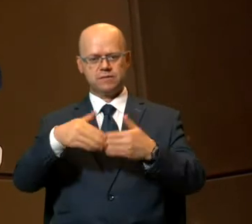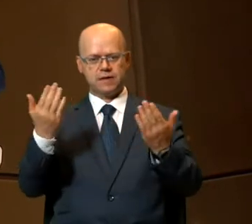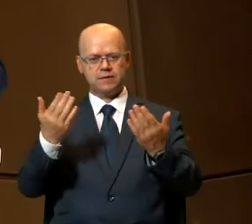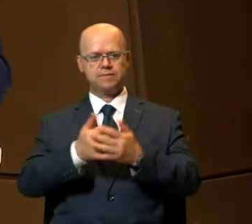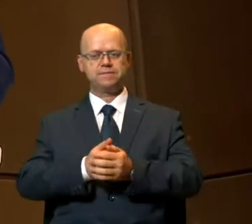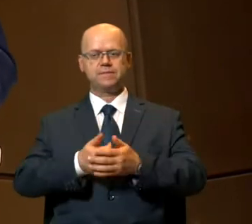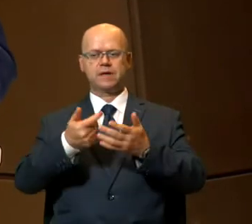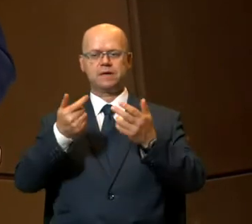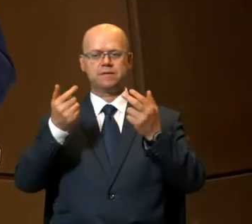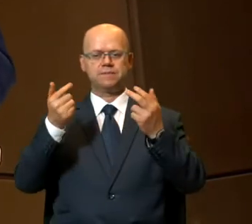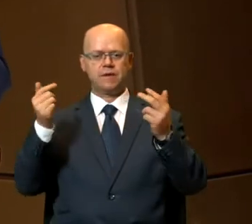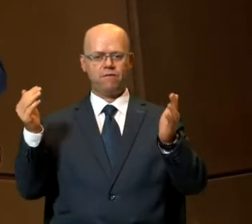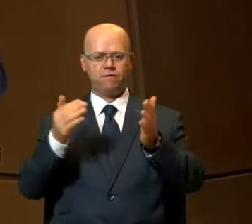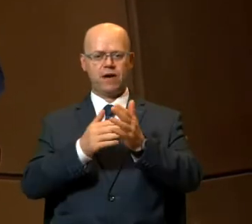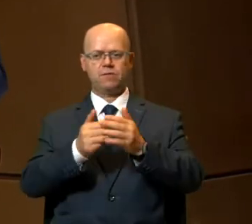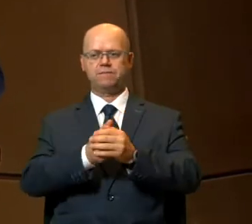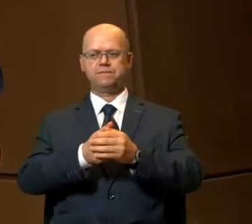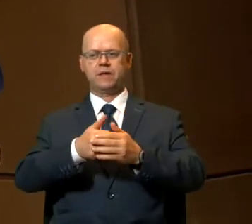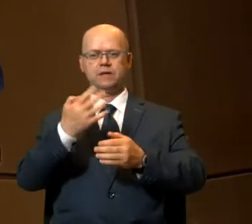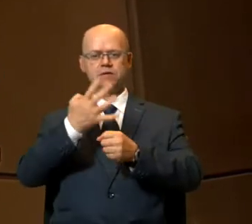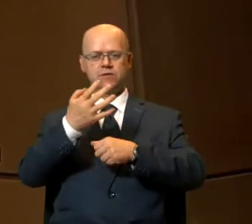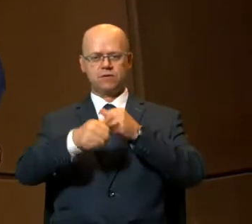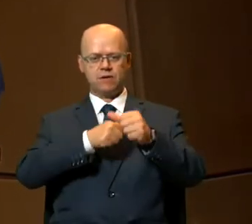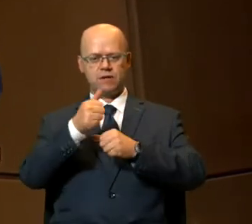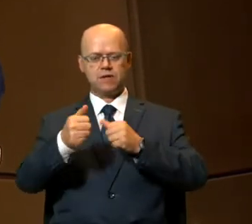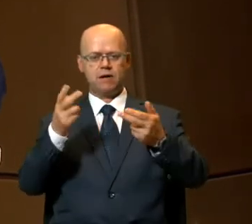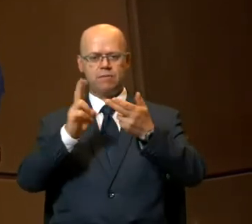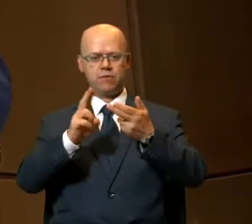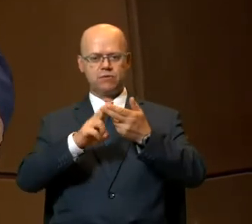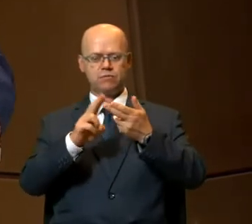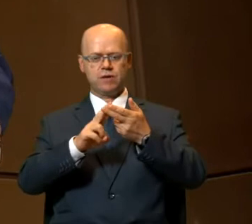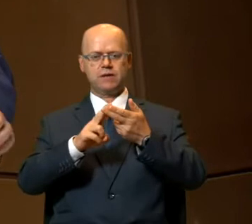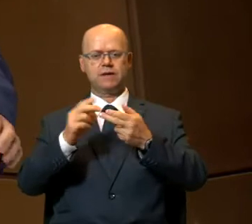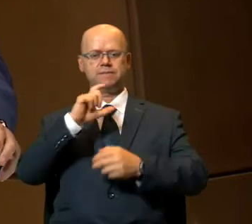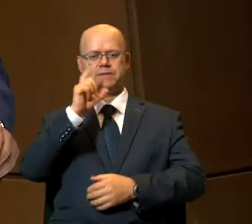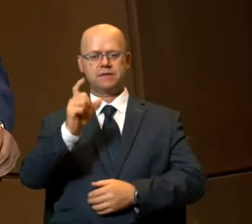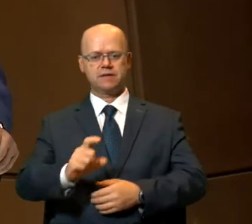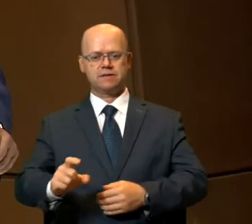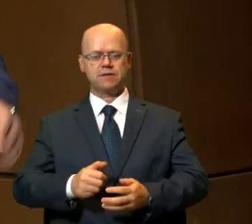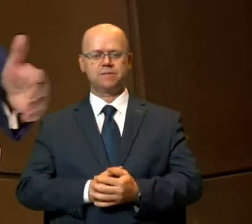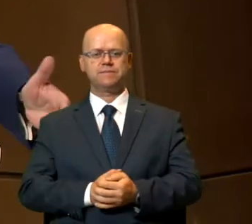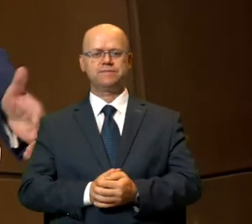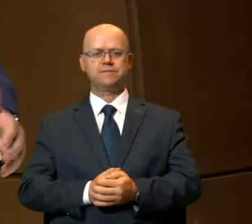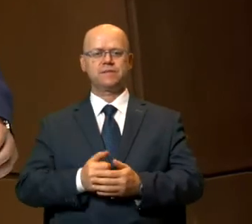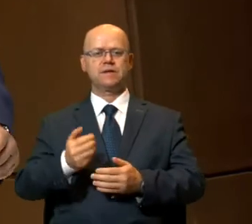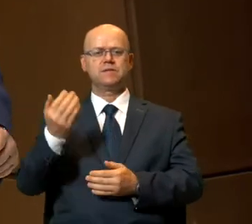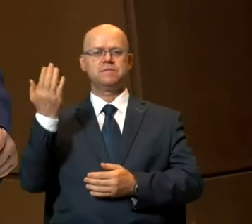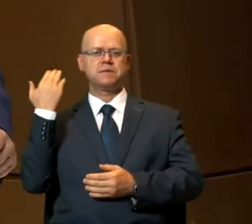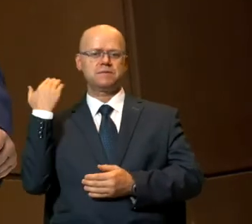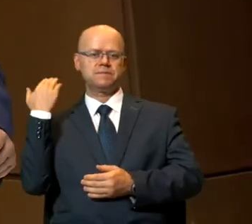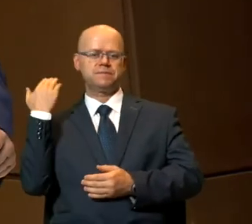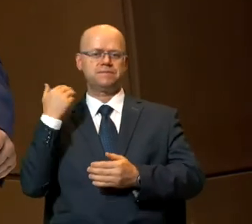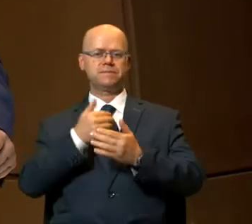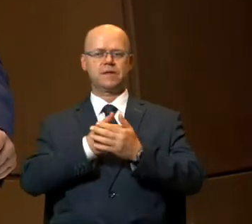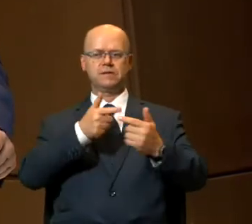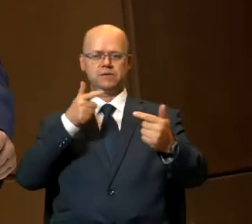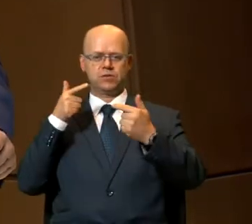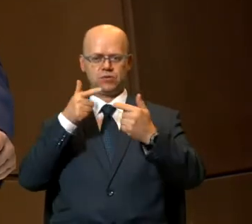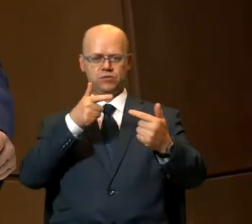obchodów 40-lecia Porozumienia Gdańskiego. Za nami debaty